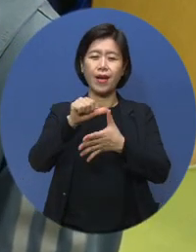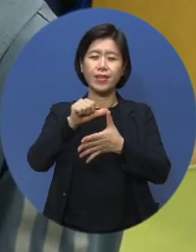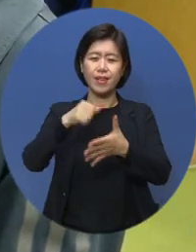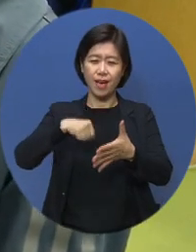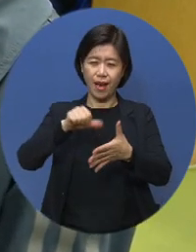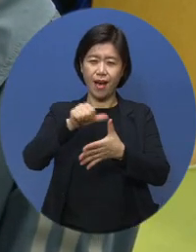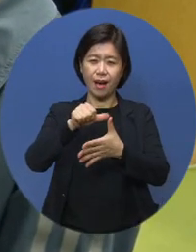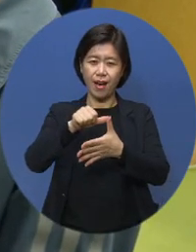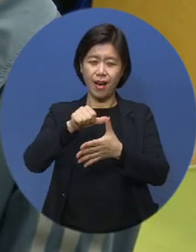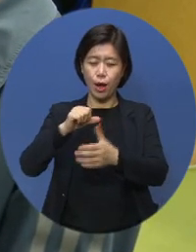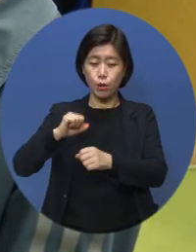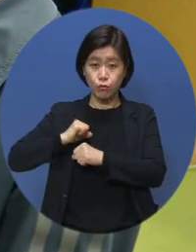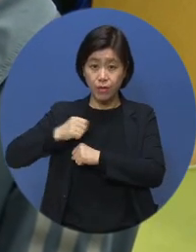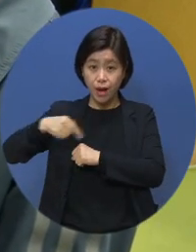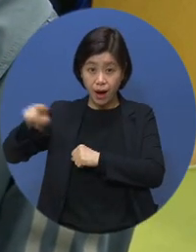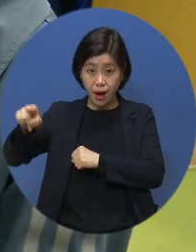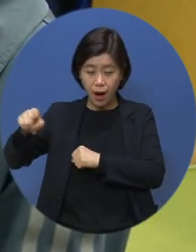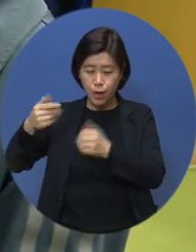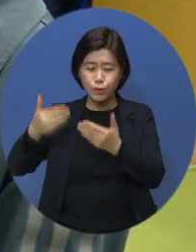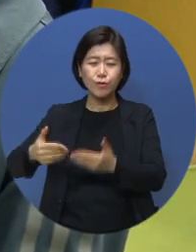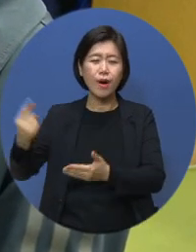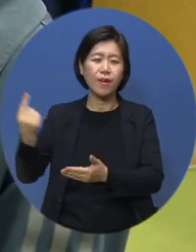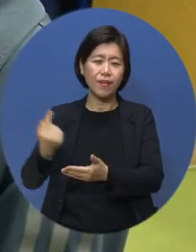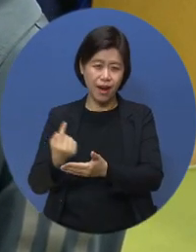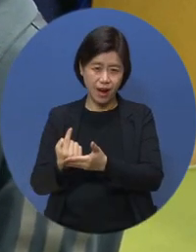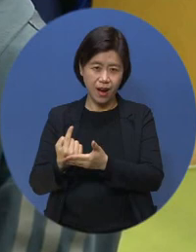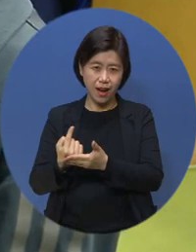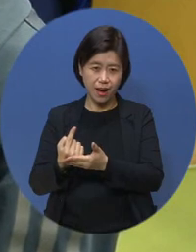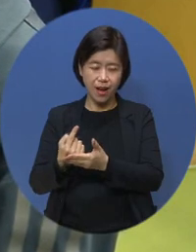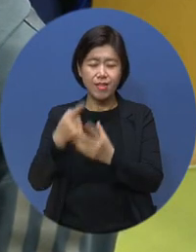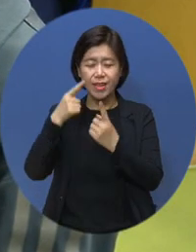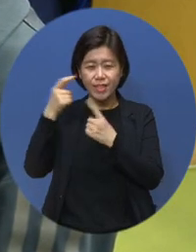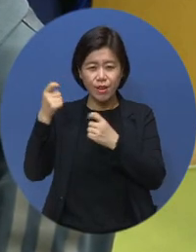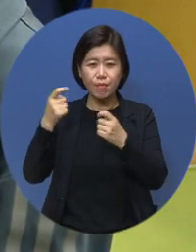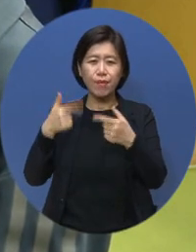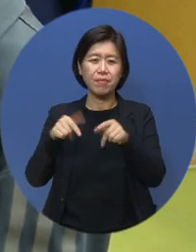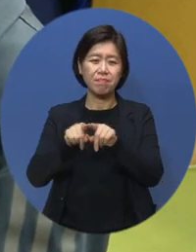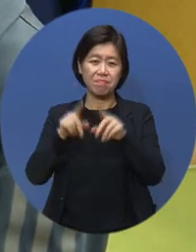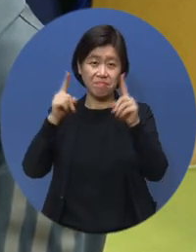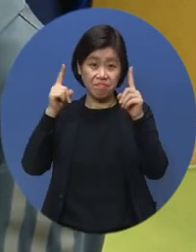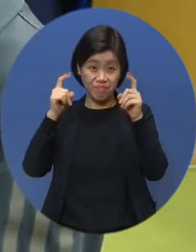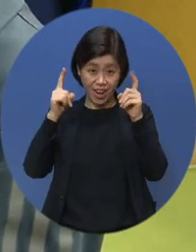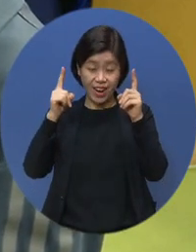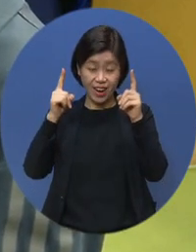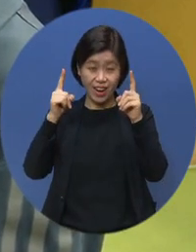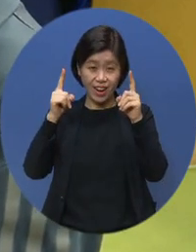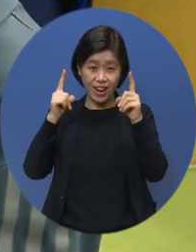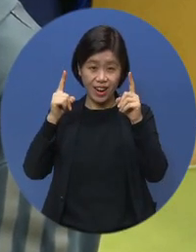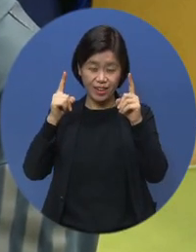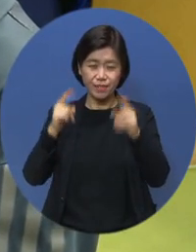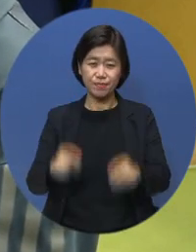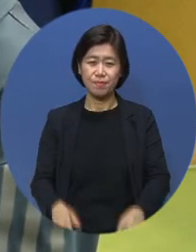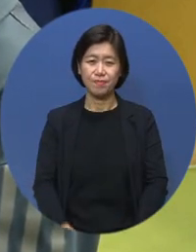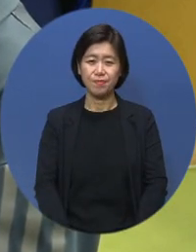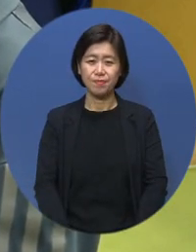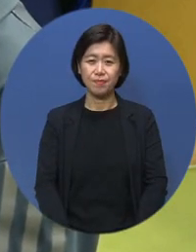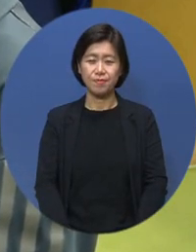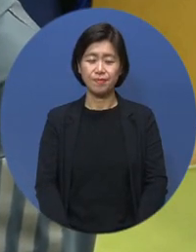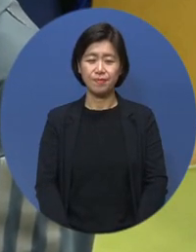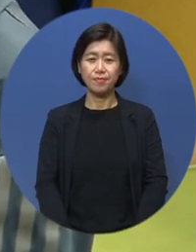아들이 이제 휴가 났었는데 4 키 바라 원 기념으로 이제 제복 입고 있을 때 제보 읽고 있을 때